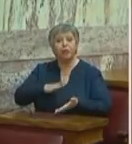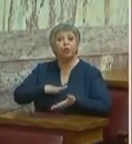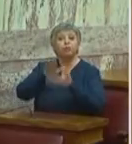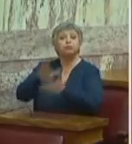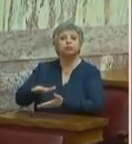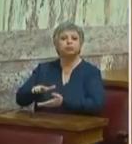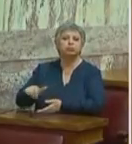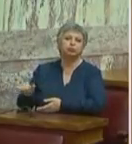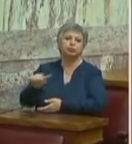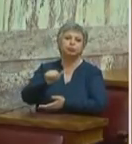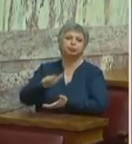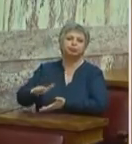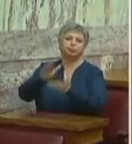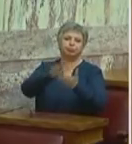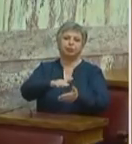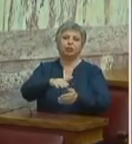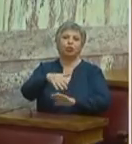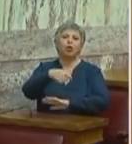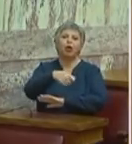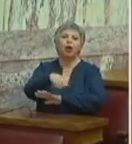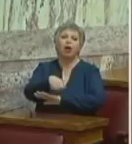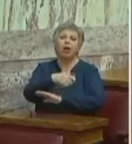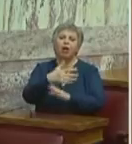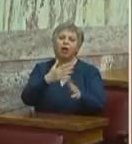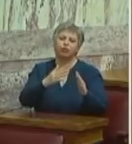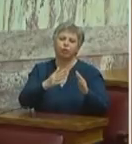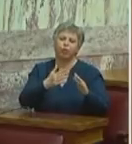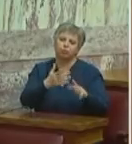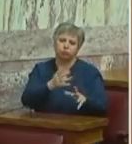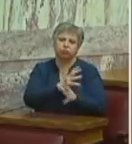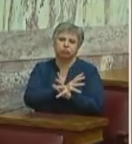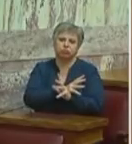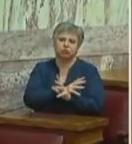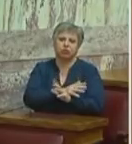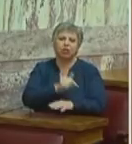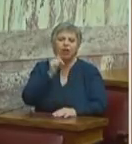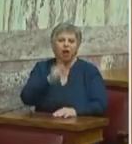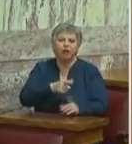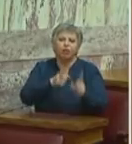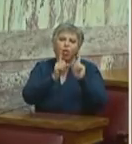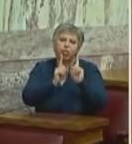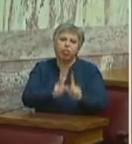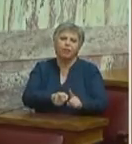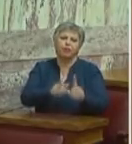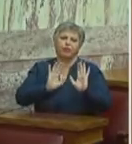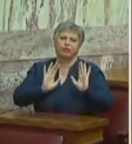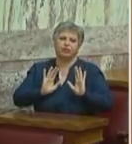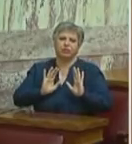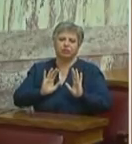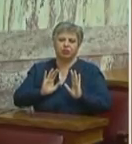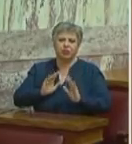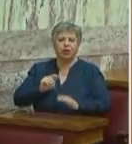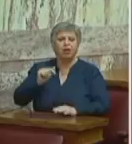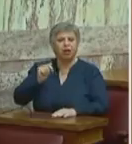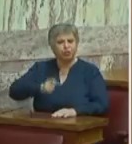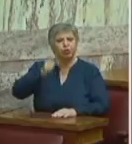δικαιοσύνη, που είναι και η μόνη αρμόδια για να αποφασίσει. Και επειδή αυτό το γνωρίζουν πάρα πολύ καλά, γι'